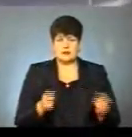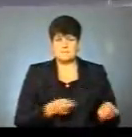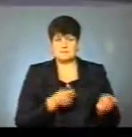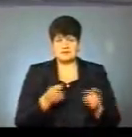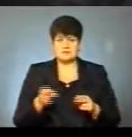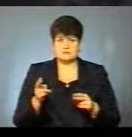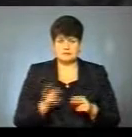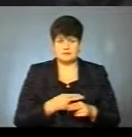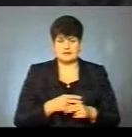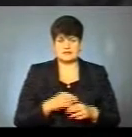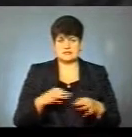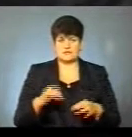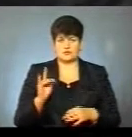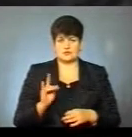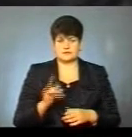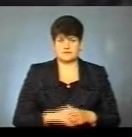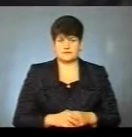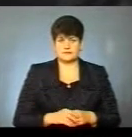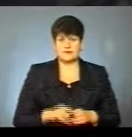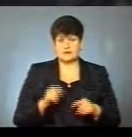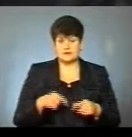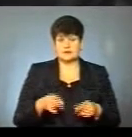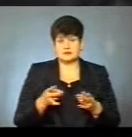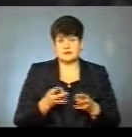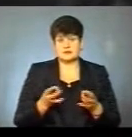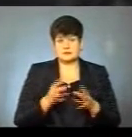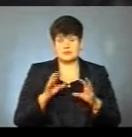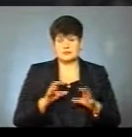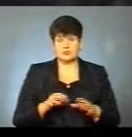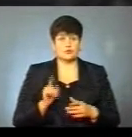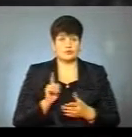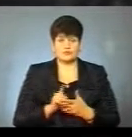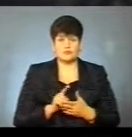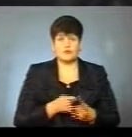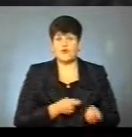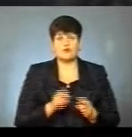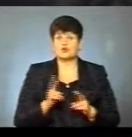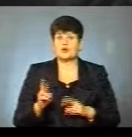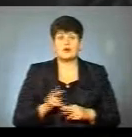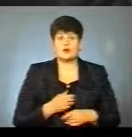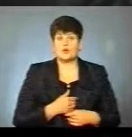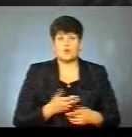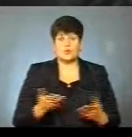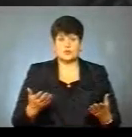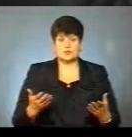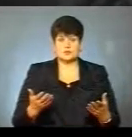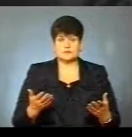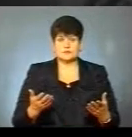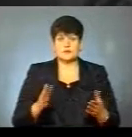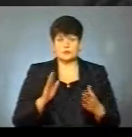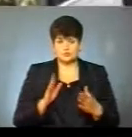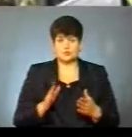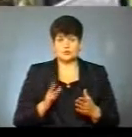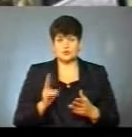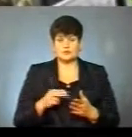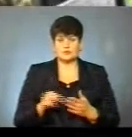цього засобу. І це правильно? Так треба, щоб був такий закон по-любому, бо возять як хто хоче. Так само, навіть сам, але буду автокрісло